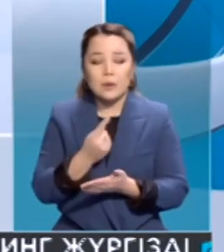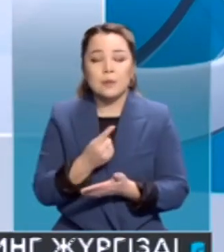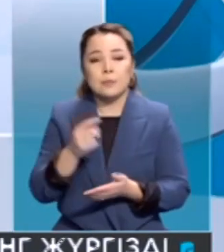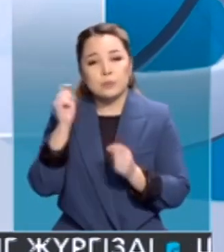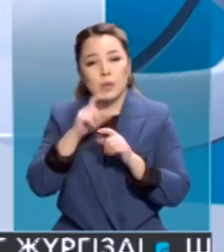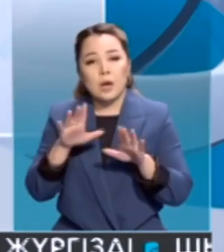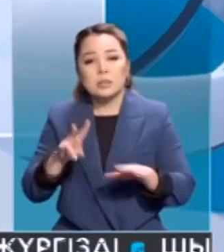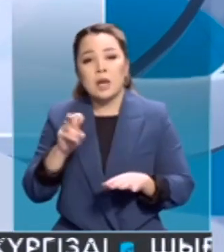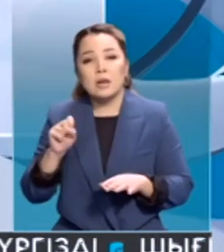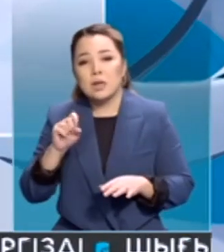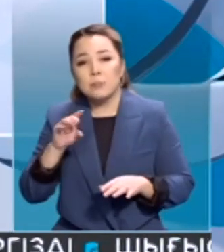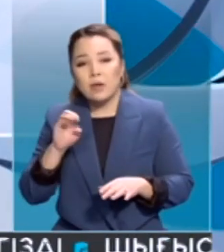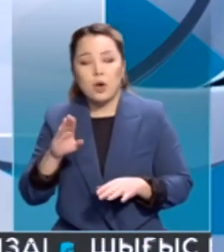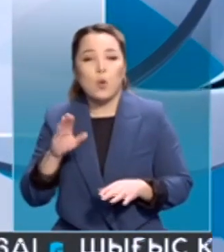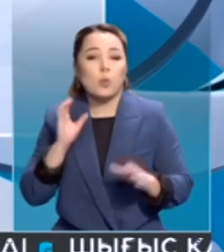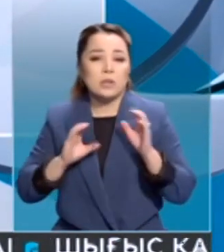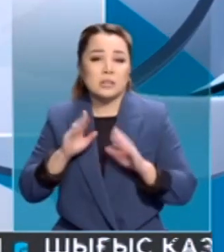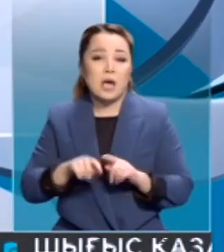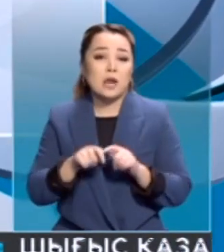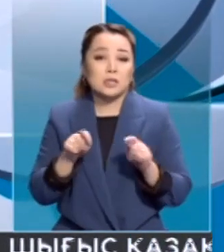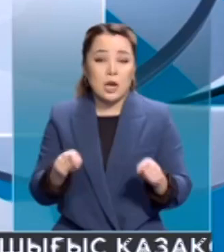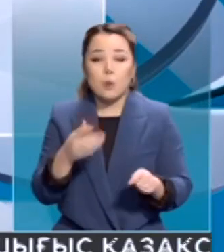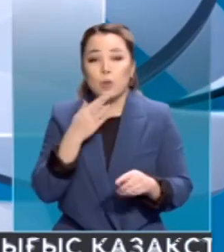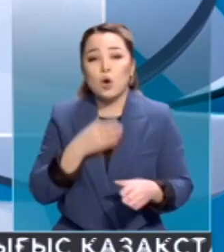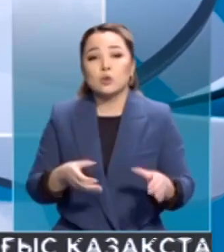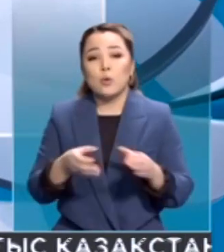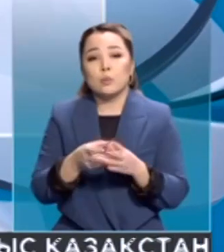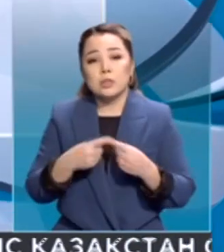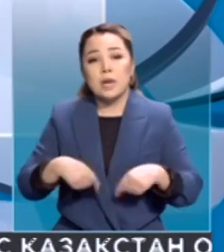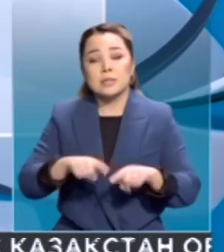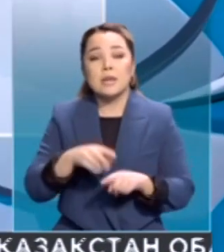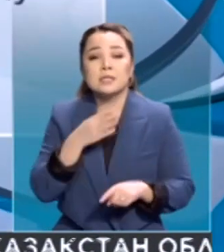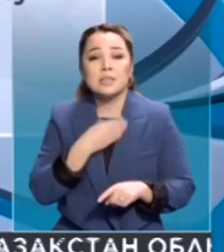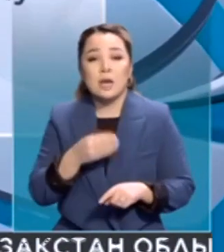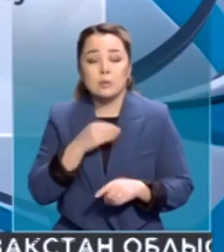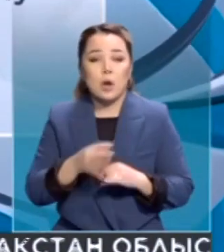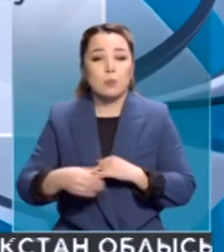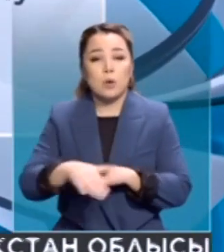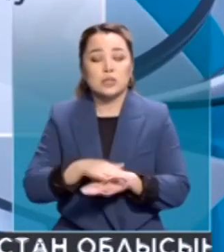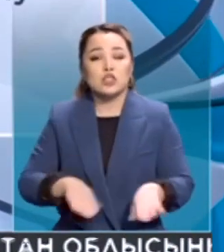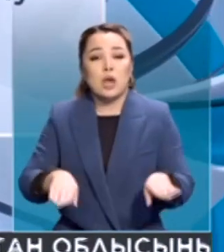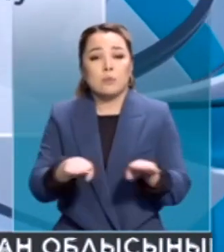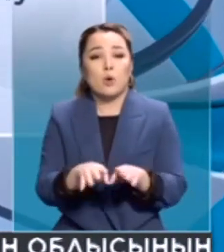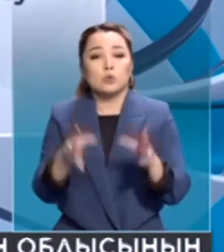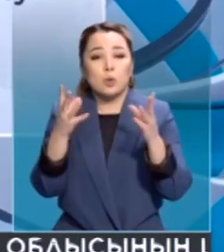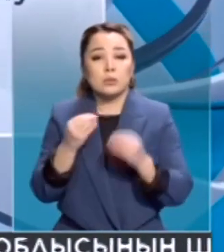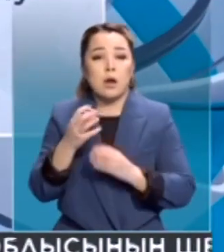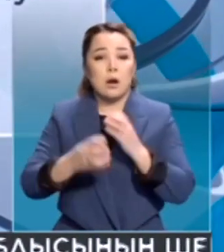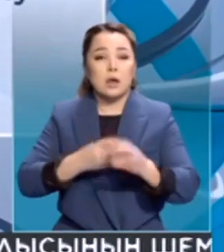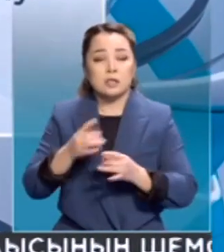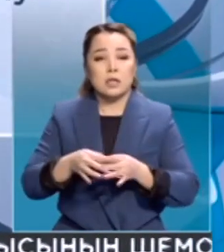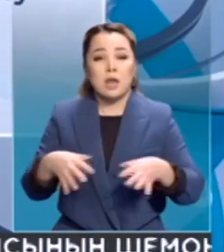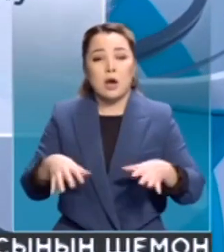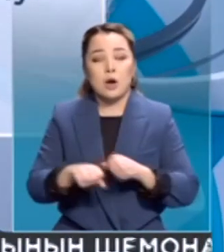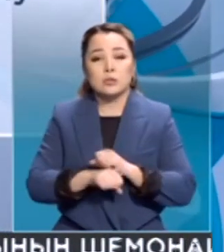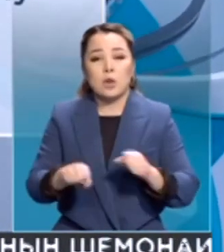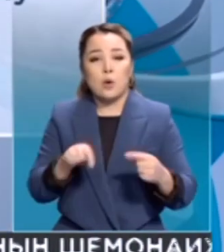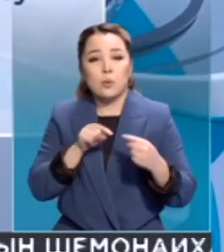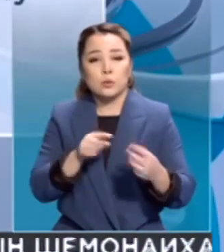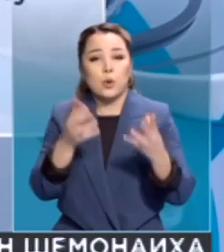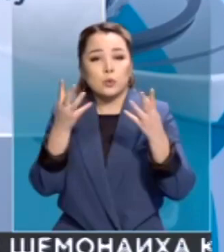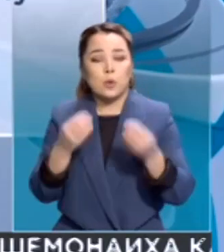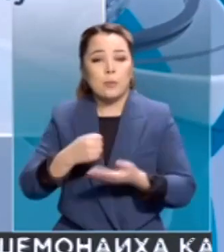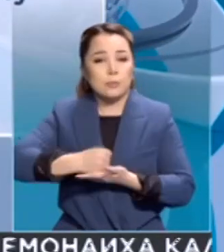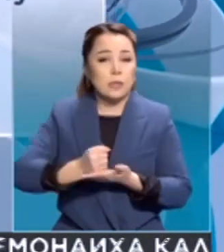ордасы Назарбаев университет ашылды. Біріккен ұлттар ұйымы Семей полигоны жабылған күнді халықаралық ядролық қарусыздану күні